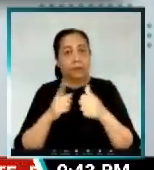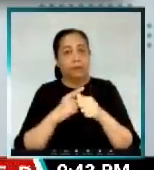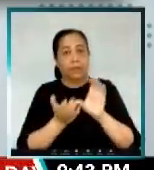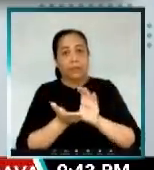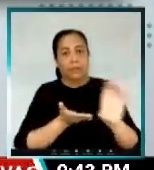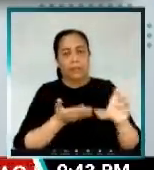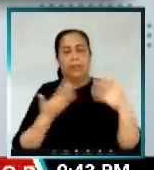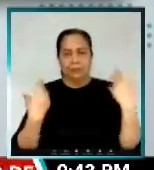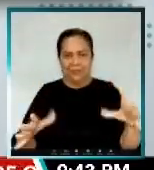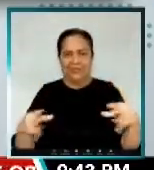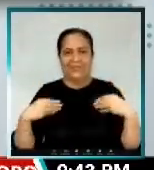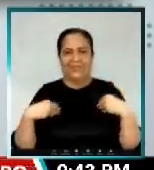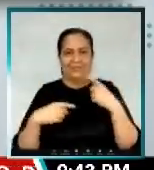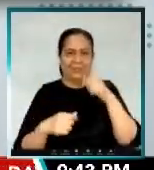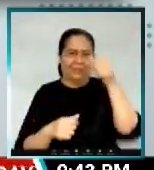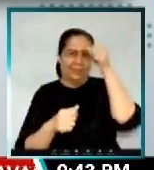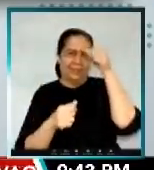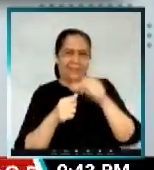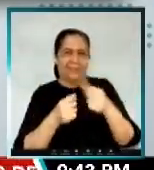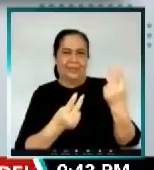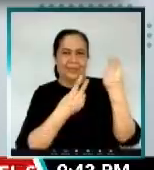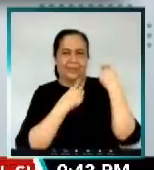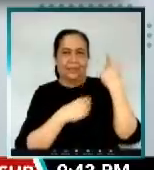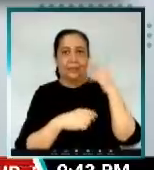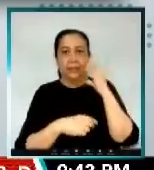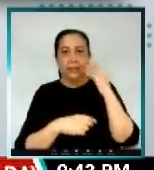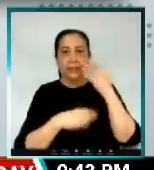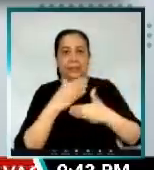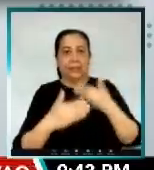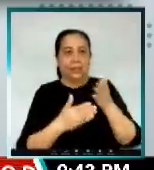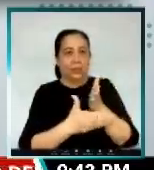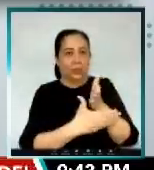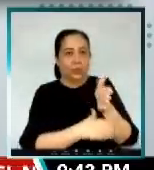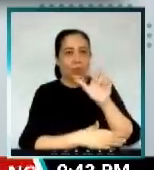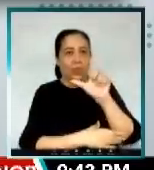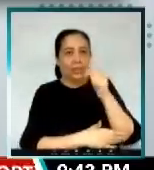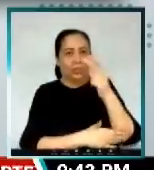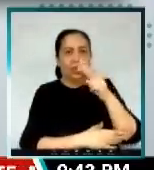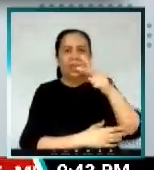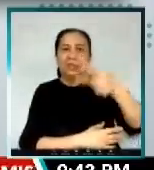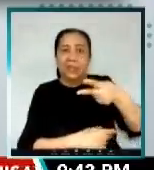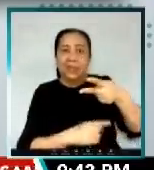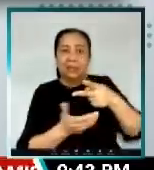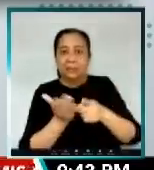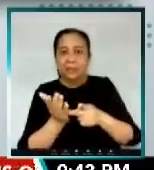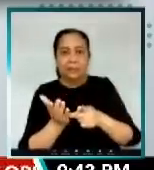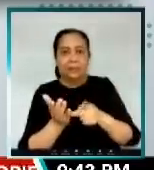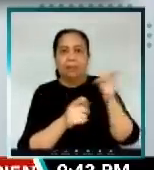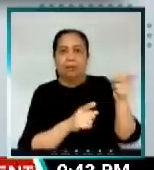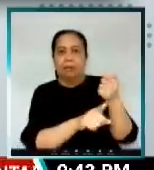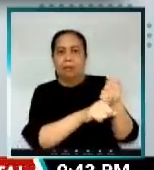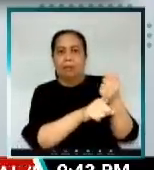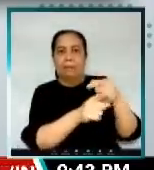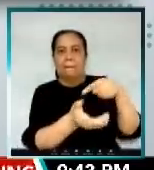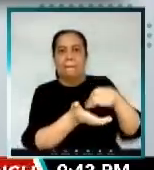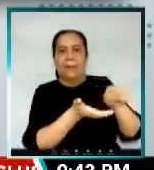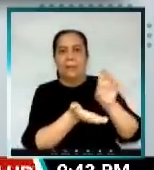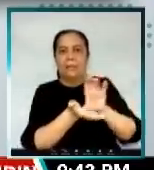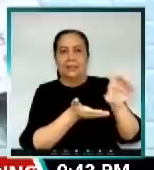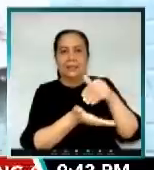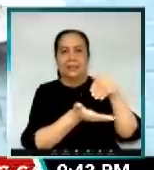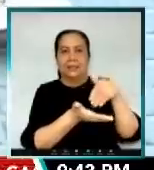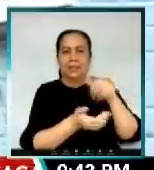dahil kung matatandaan natin, ito yung dumaan sa mga LGUs. Pero yung second tranche, ito raw yung dumaan sa mga payment centers. Sa tanda niya, may